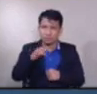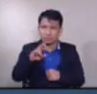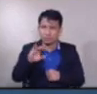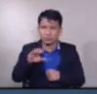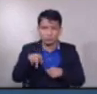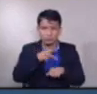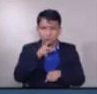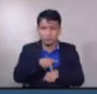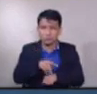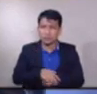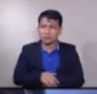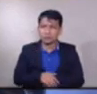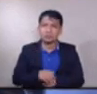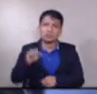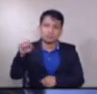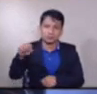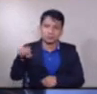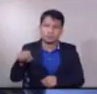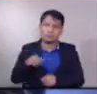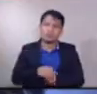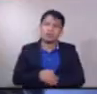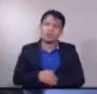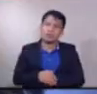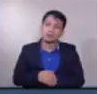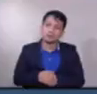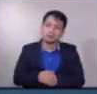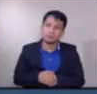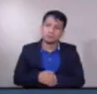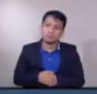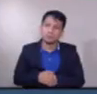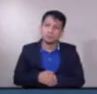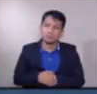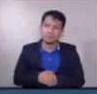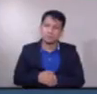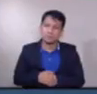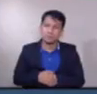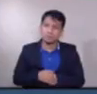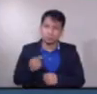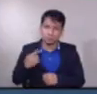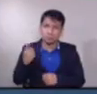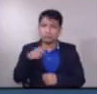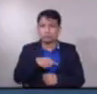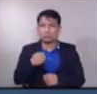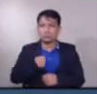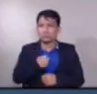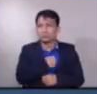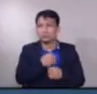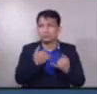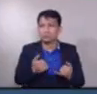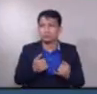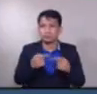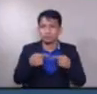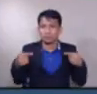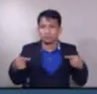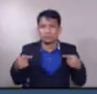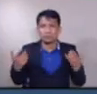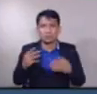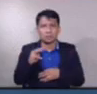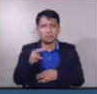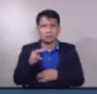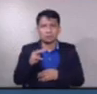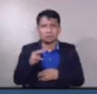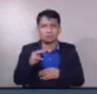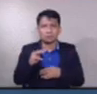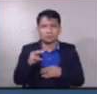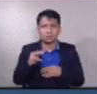sa Pilipinas. Yes, big yes. Kung papalarin ka sa Senado, magiging bahagi ka ba ng oposisyon o ng